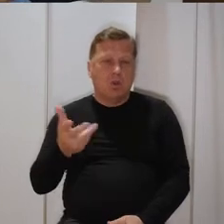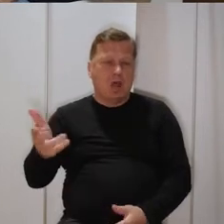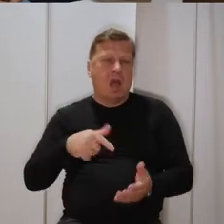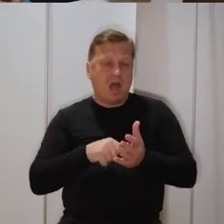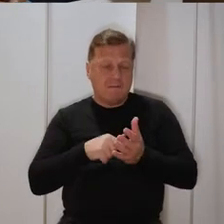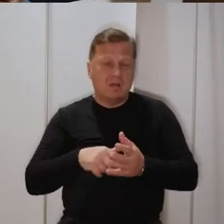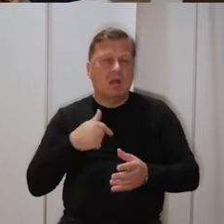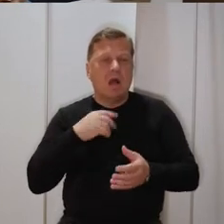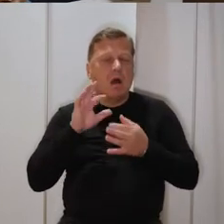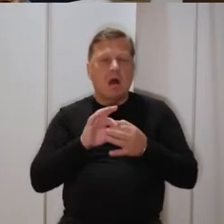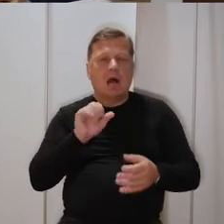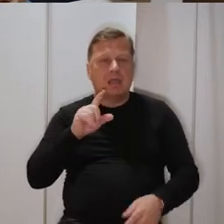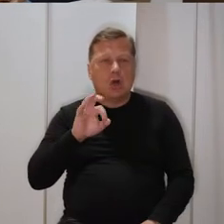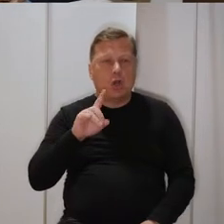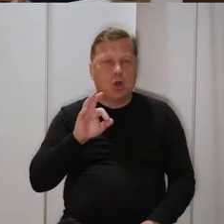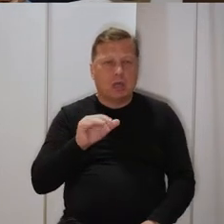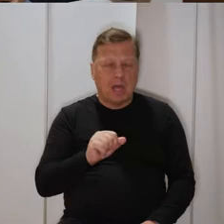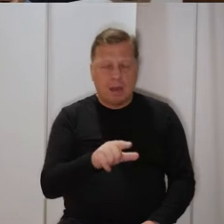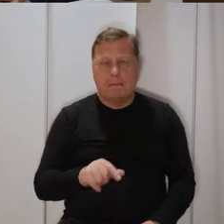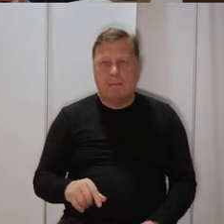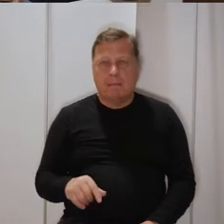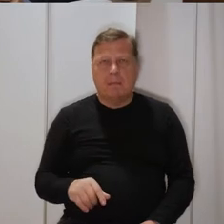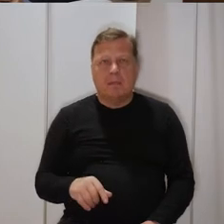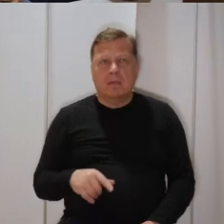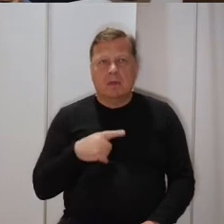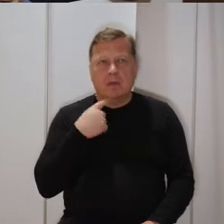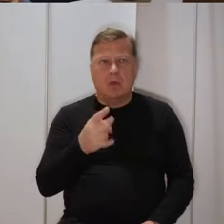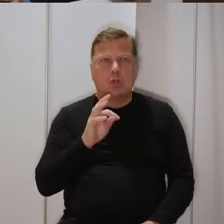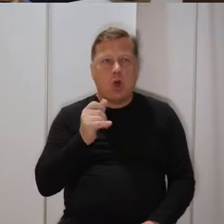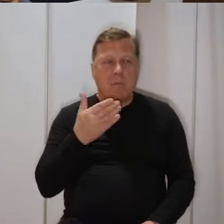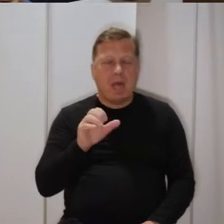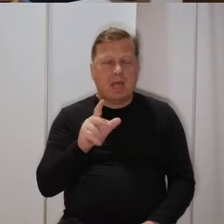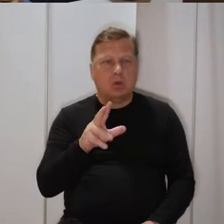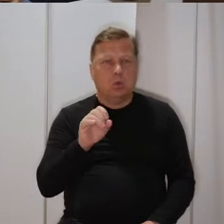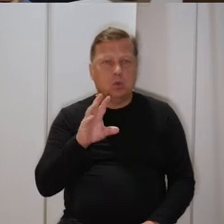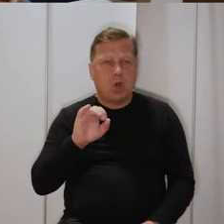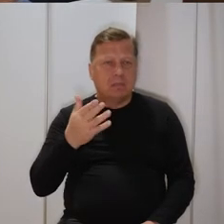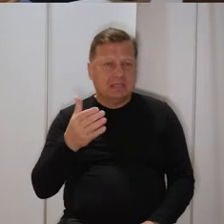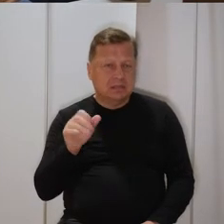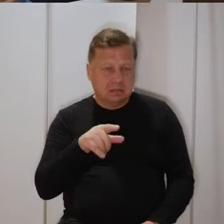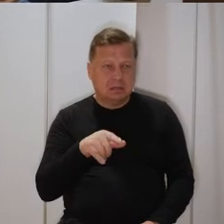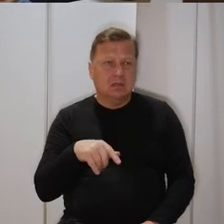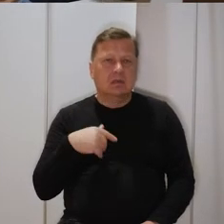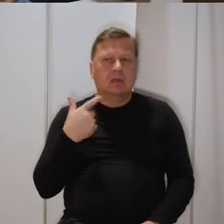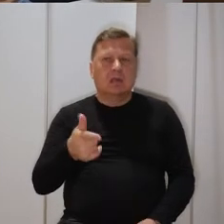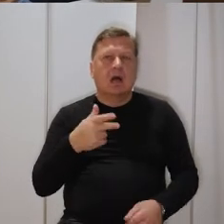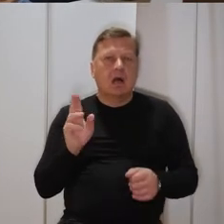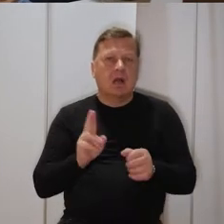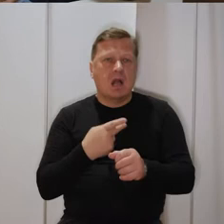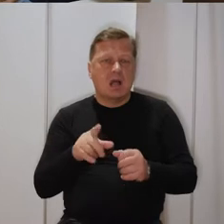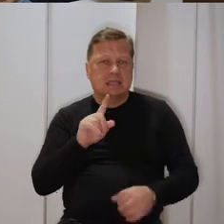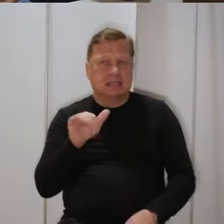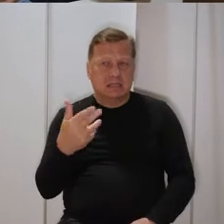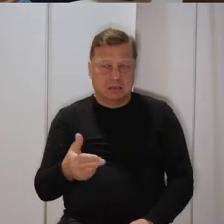najbardziej kojarzę antologię, które redaguje Tomek Nguyen, czyli adwentowe kalendarze zinowe,